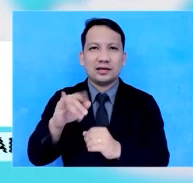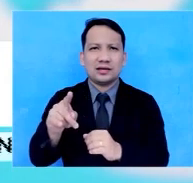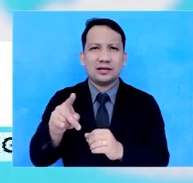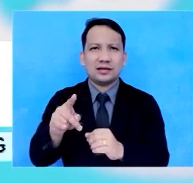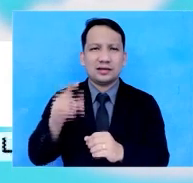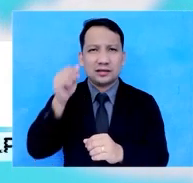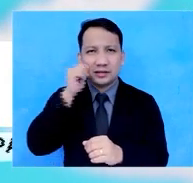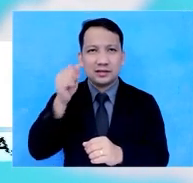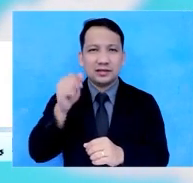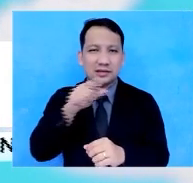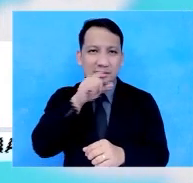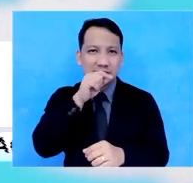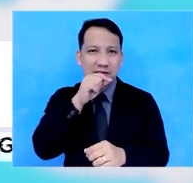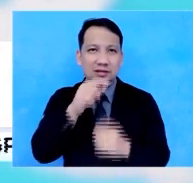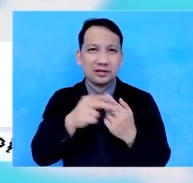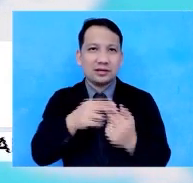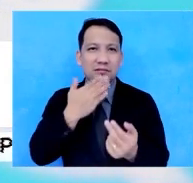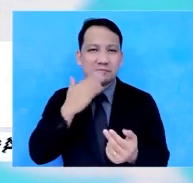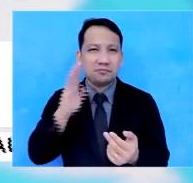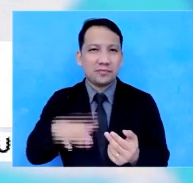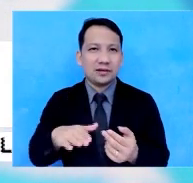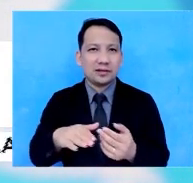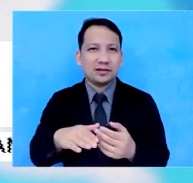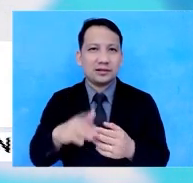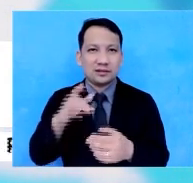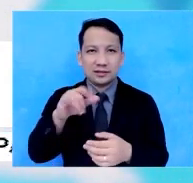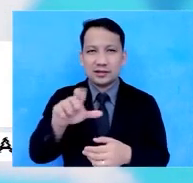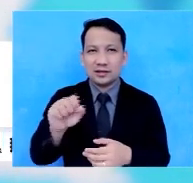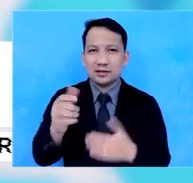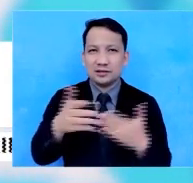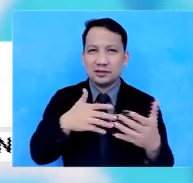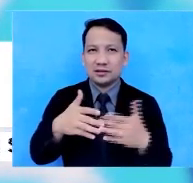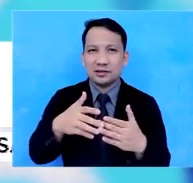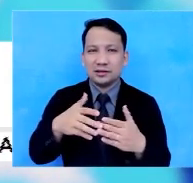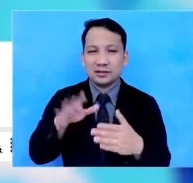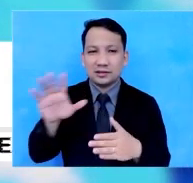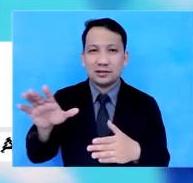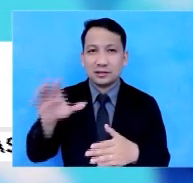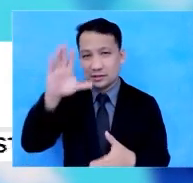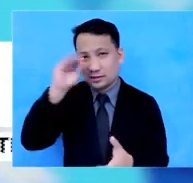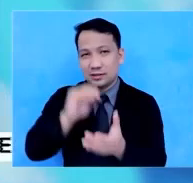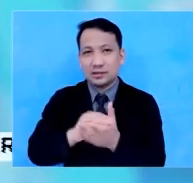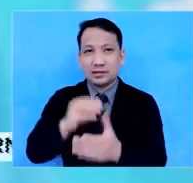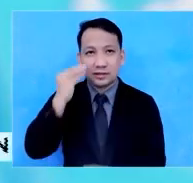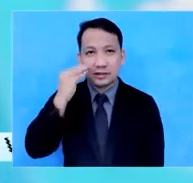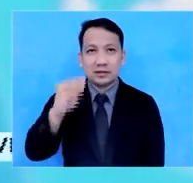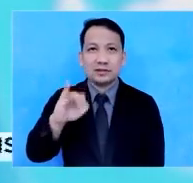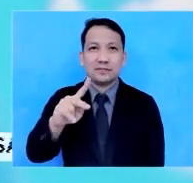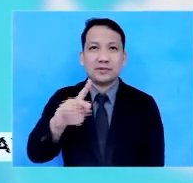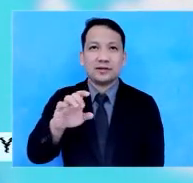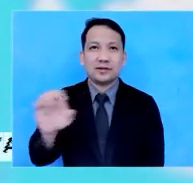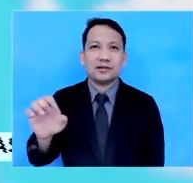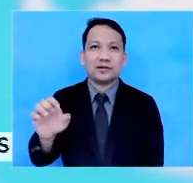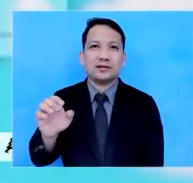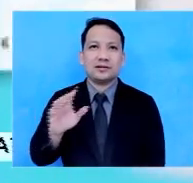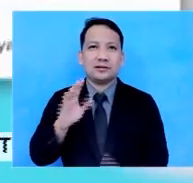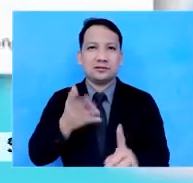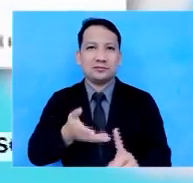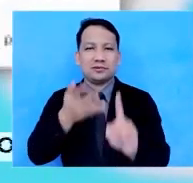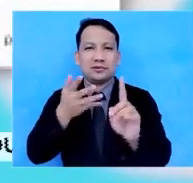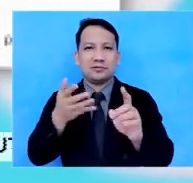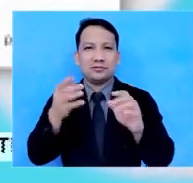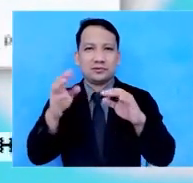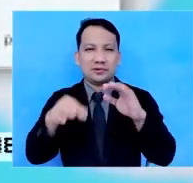Gonzaga, bastos, Catherine at maging ang mister ni Alex na si Mikey. Puro pambabatikos ang inabot ni